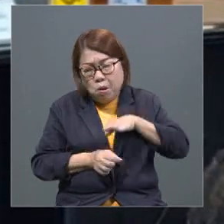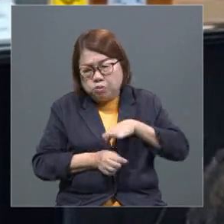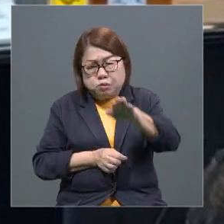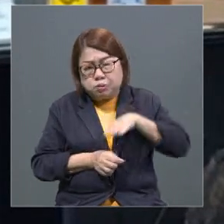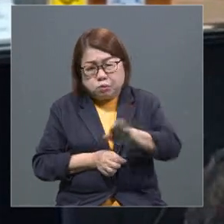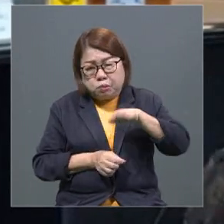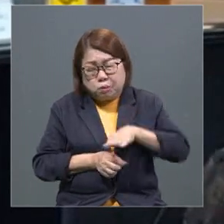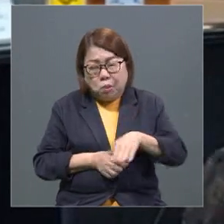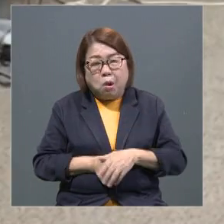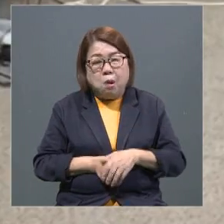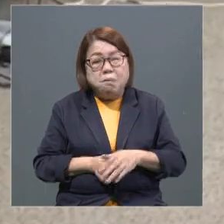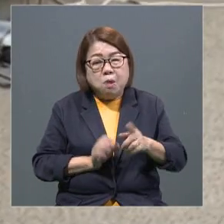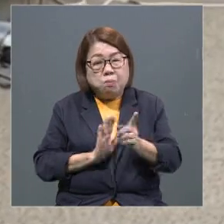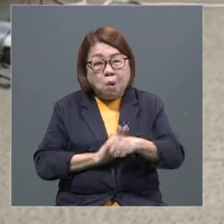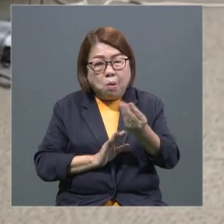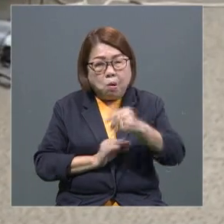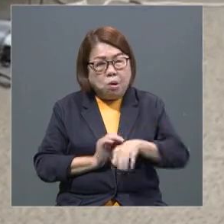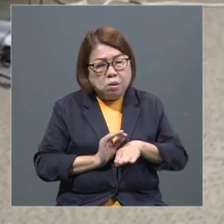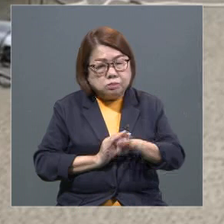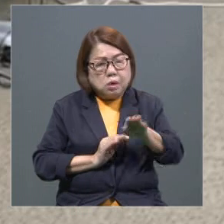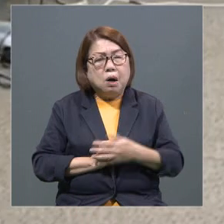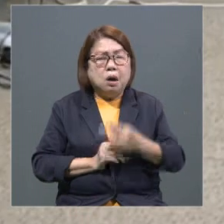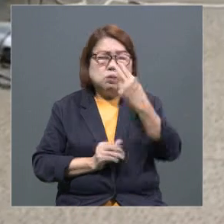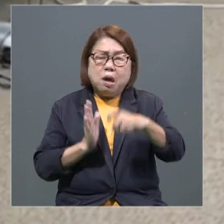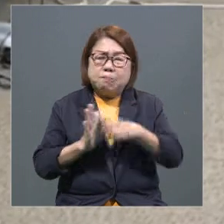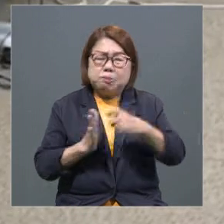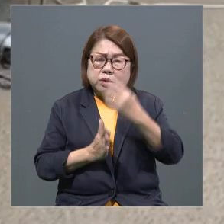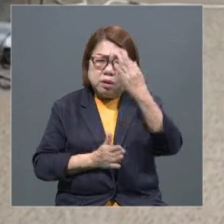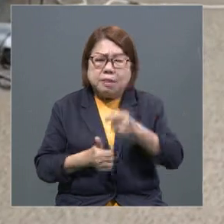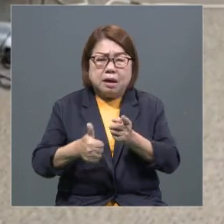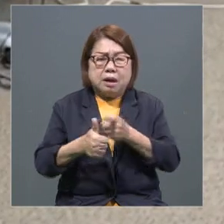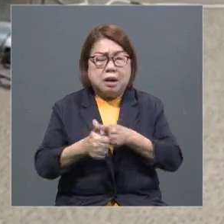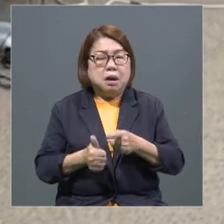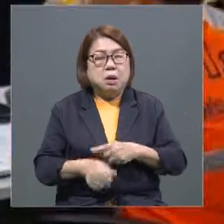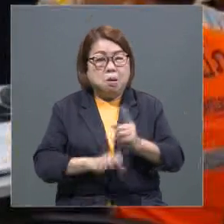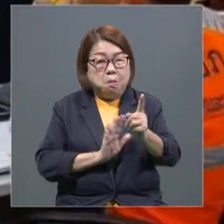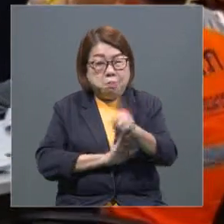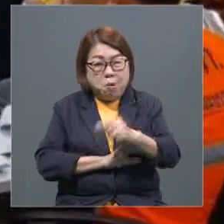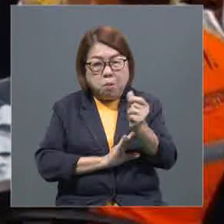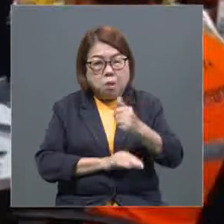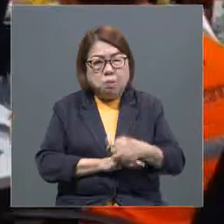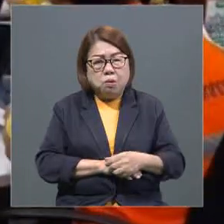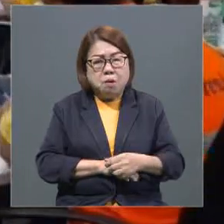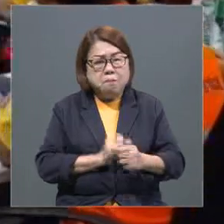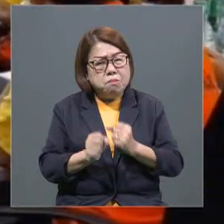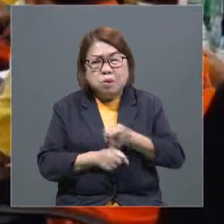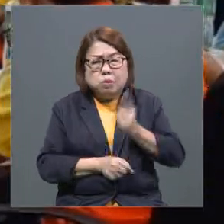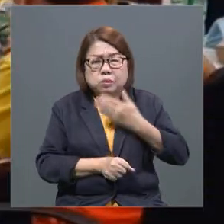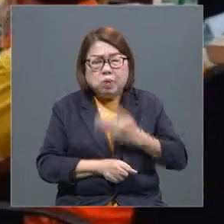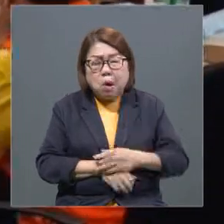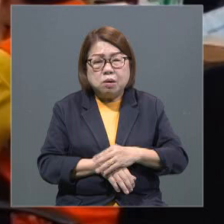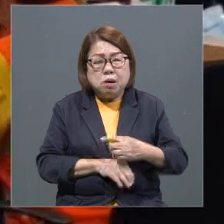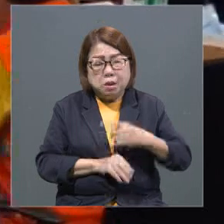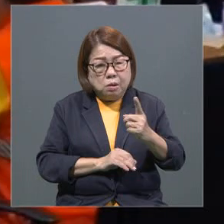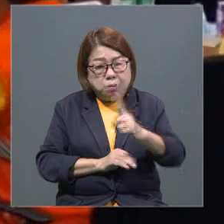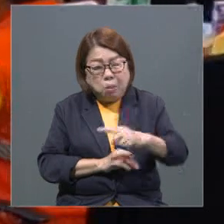มักจะเหยียบกันเร็วแล้วถ้าไปดูสาเหตุของการเกิดอุบัติเหตุอันดับ 1เลยก็คือขับรถเร็วอันนี้ครองอันดับ 1ทุกปีนะครับเพราะฉะนั้นต้องคอยตั้งจุด